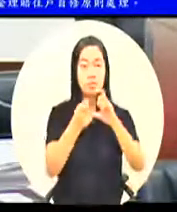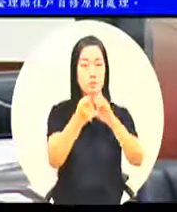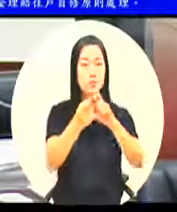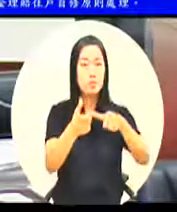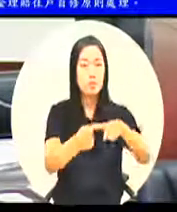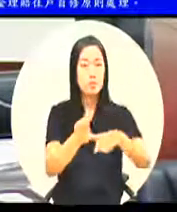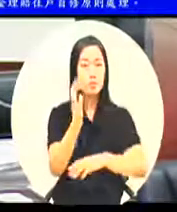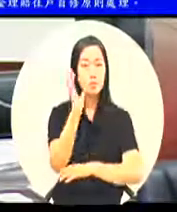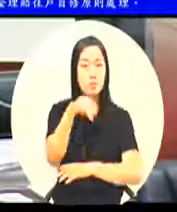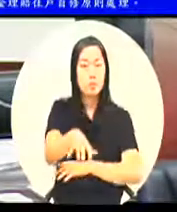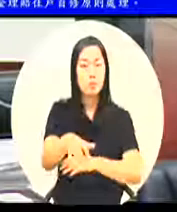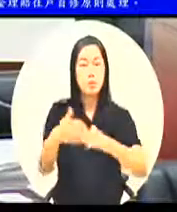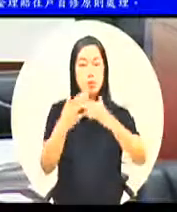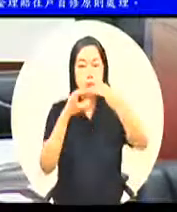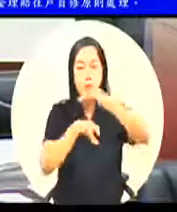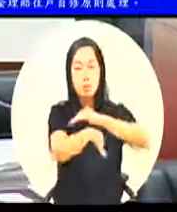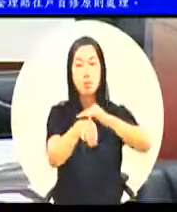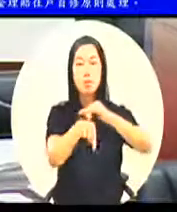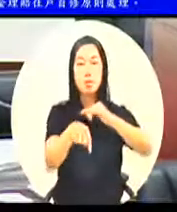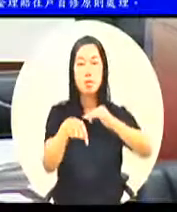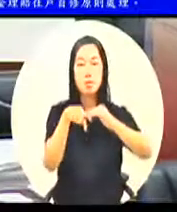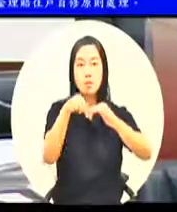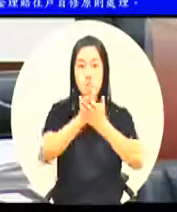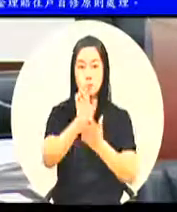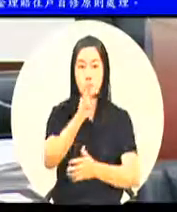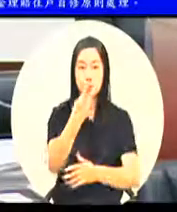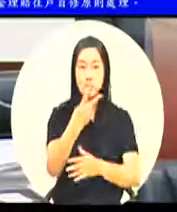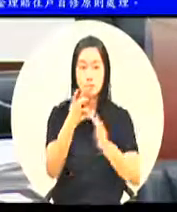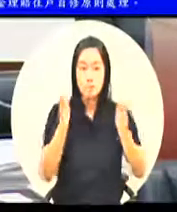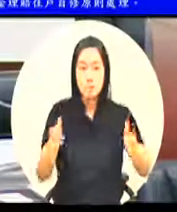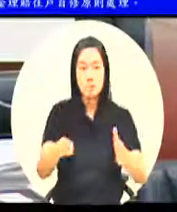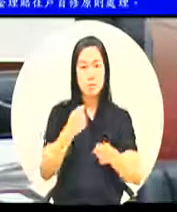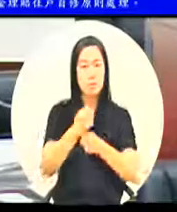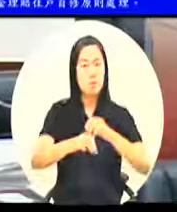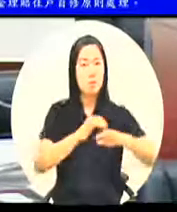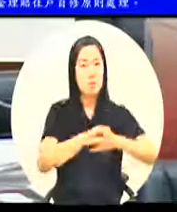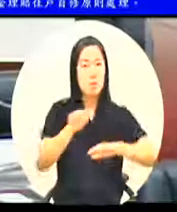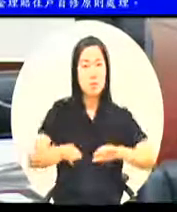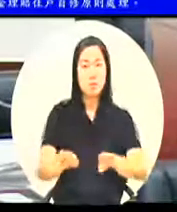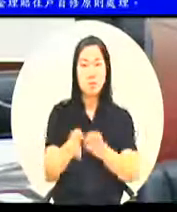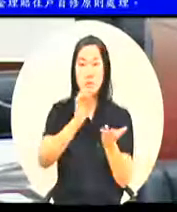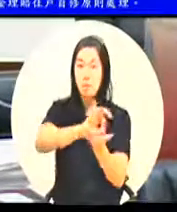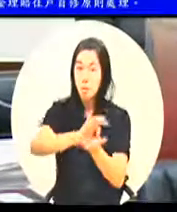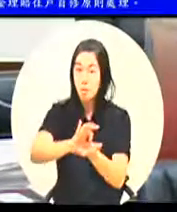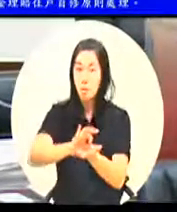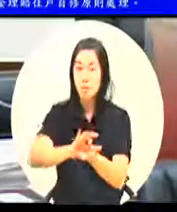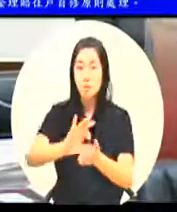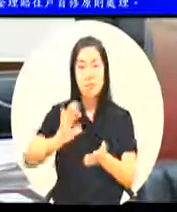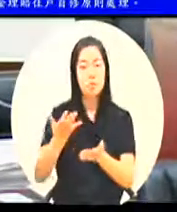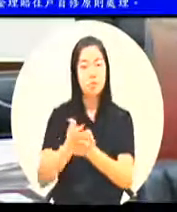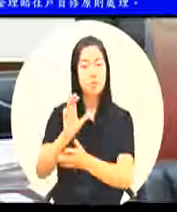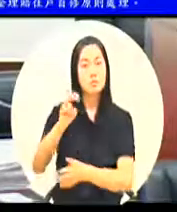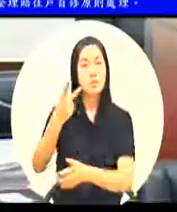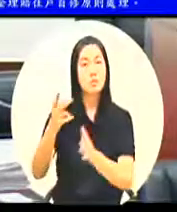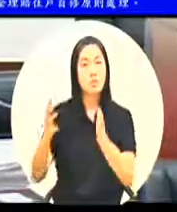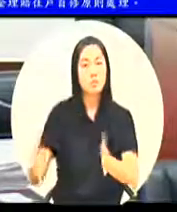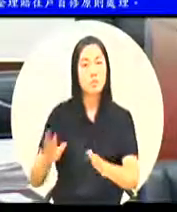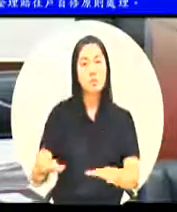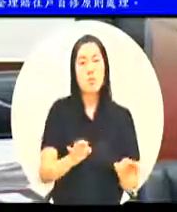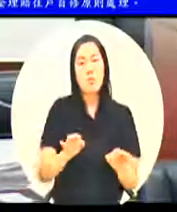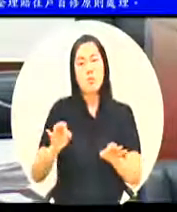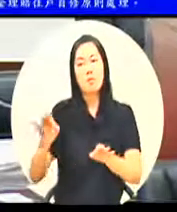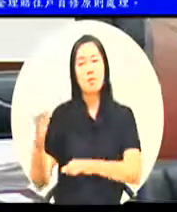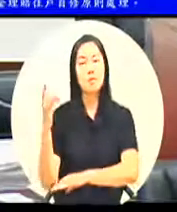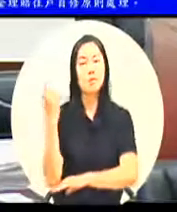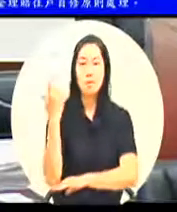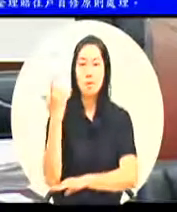是82期的重化区，已经完工在使用的啊，72期到现在还没建，铁板都还是